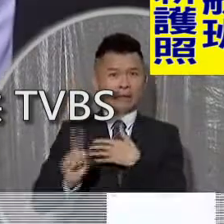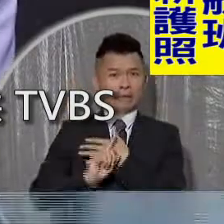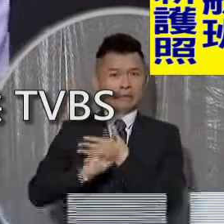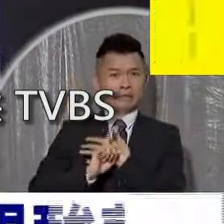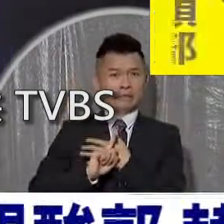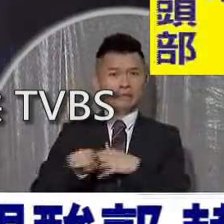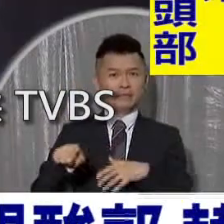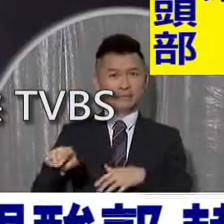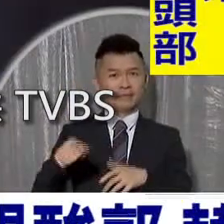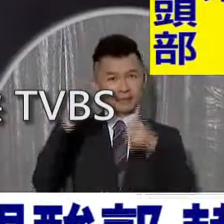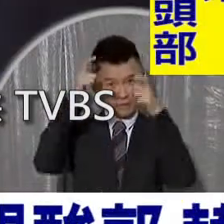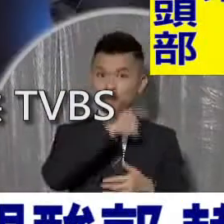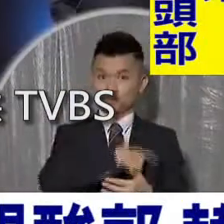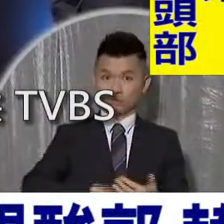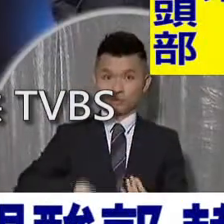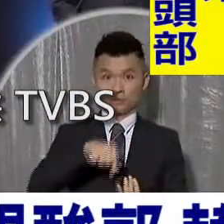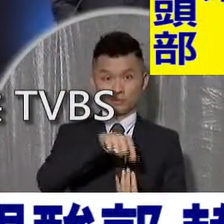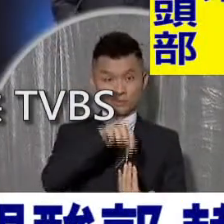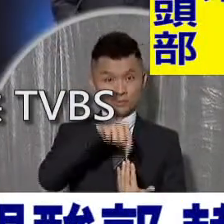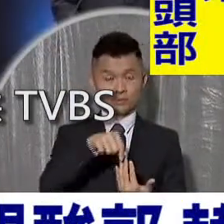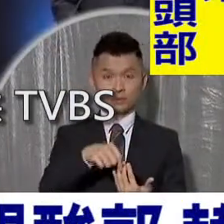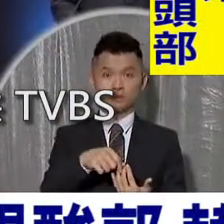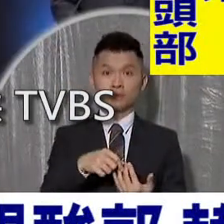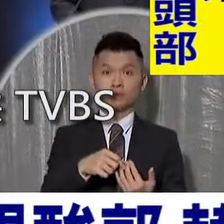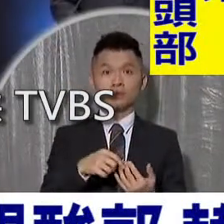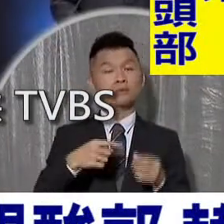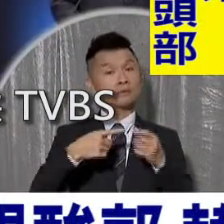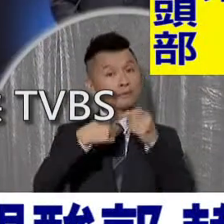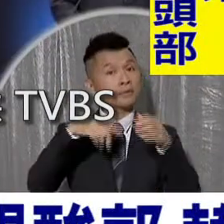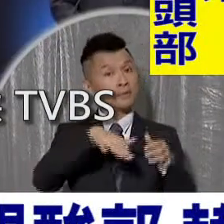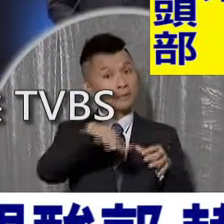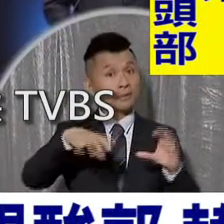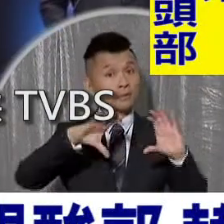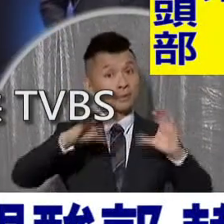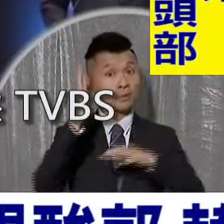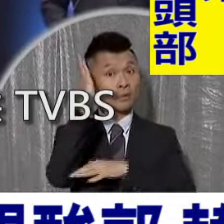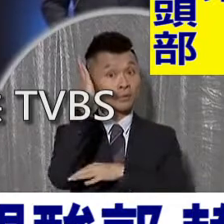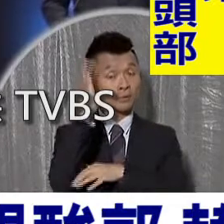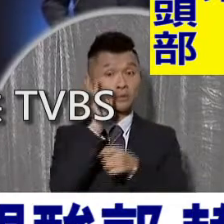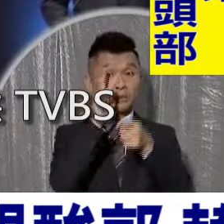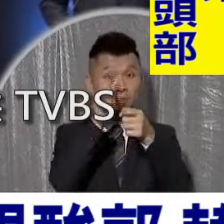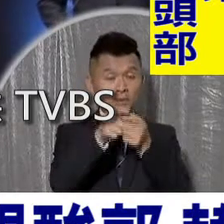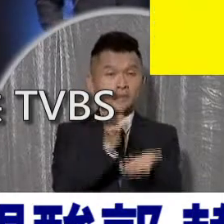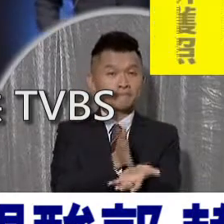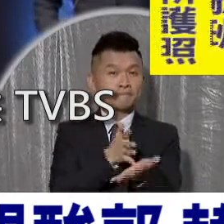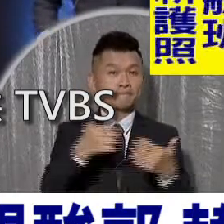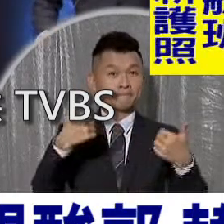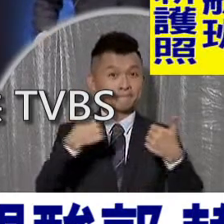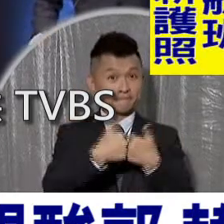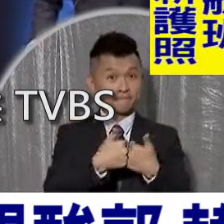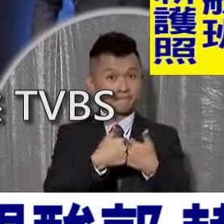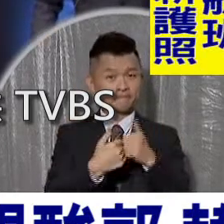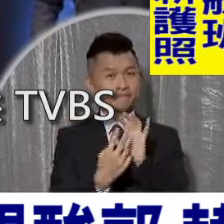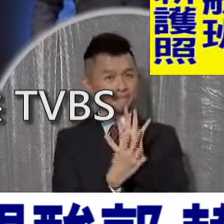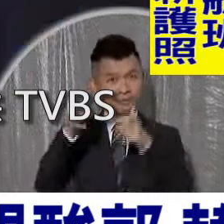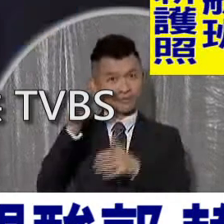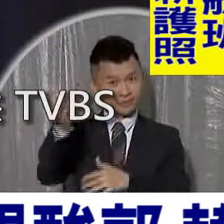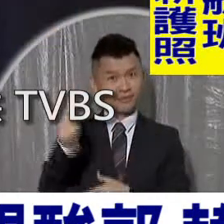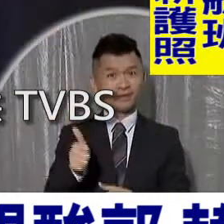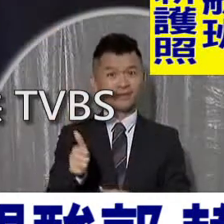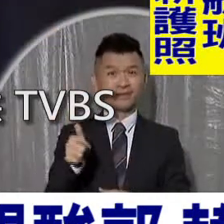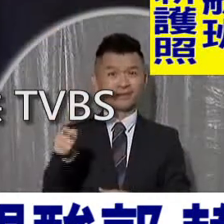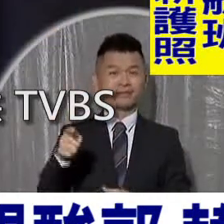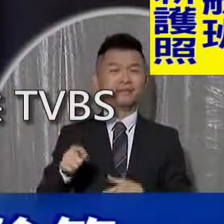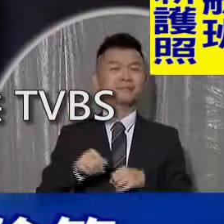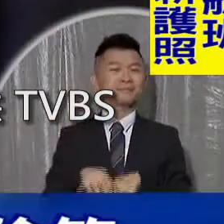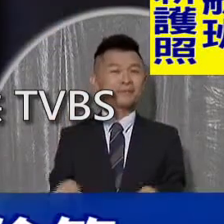党内初选电视政见会，朱立伦却先点名民调占据第一和第二的韩国瑜、郭台铭，酸了一番。 那